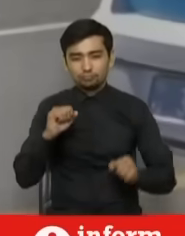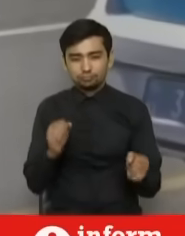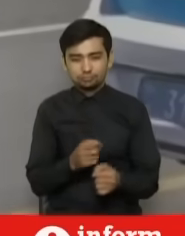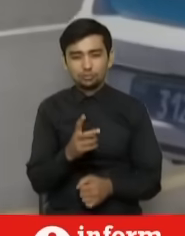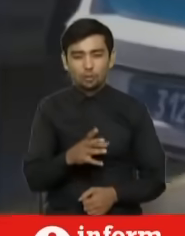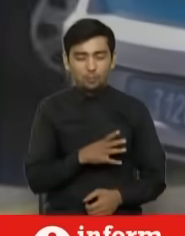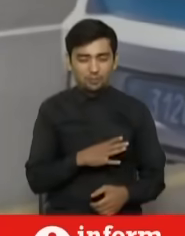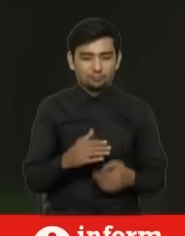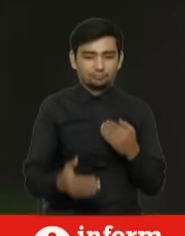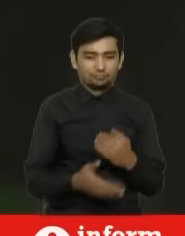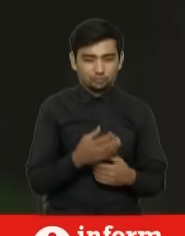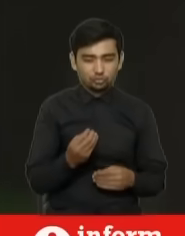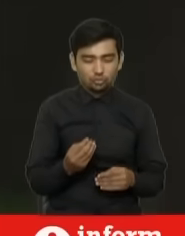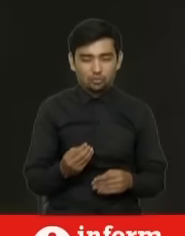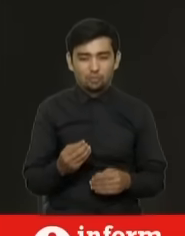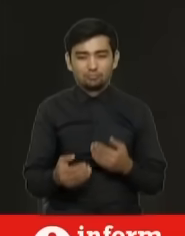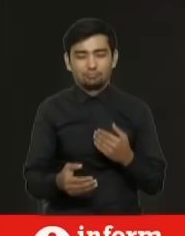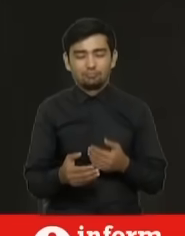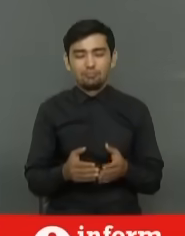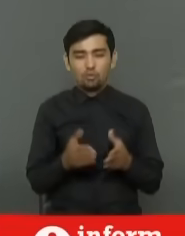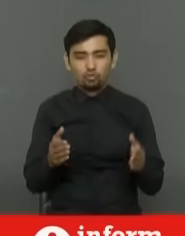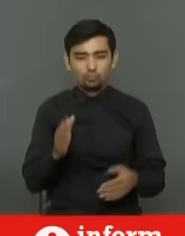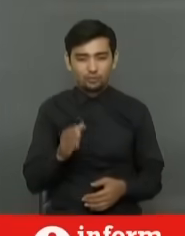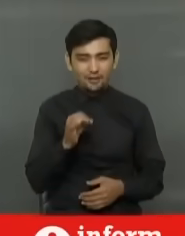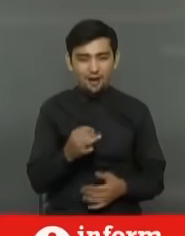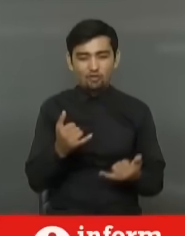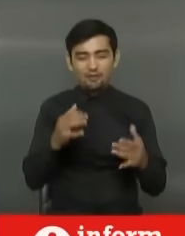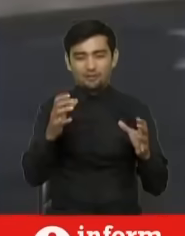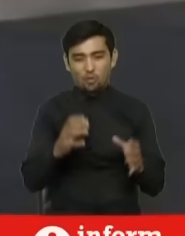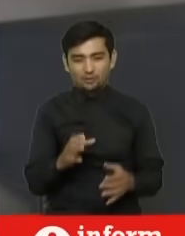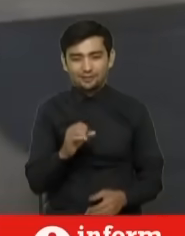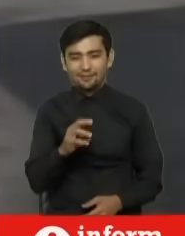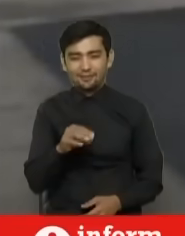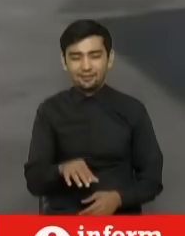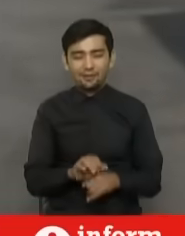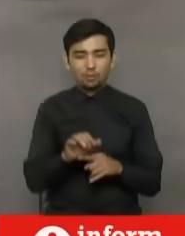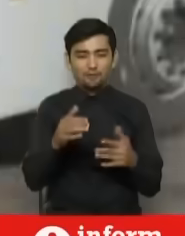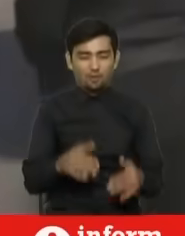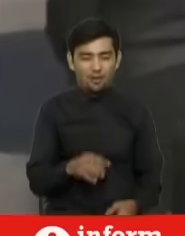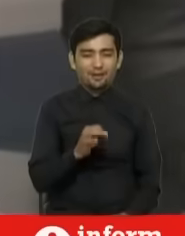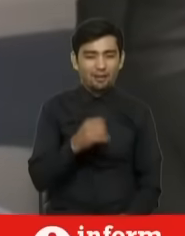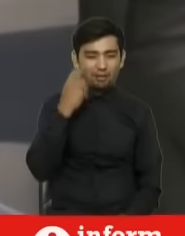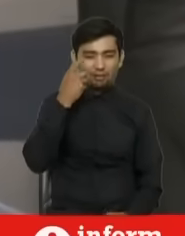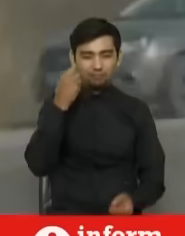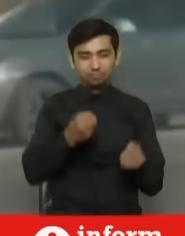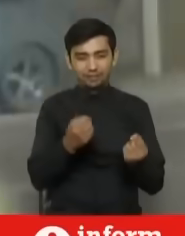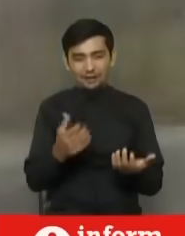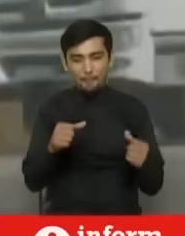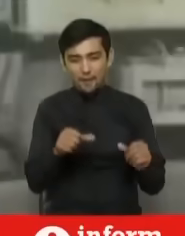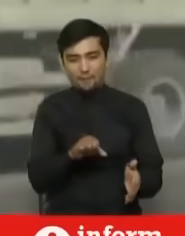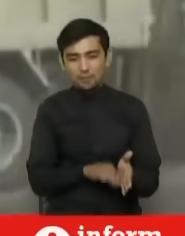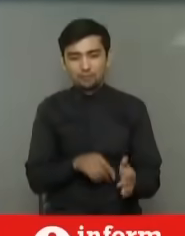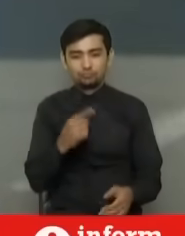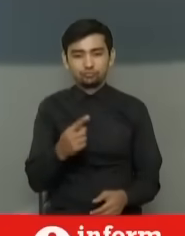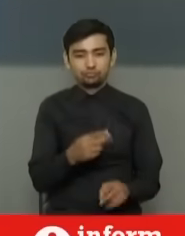асыратындарға қатысты жаза күшейтіледі, деді министр Сәденов. Қазір тиісті заң жобасы сенатқа жолданған. Ал көлікті мас күйінде не куәліксіз